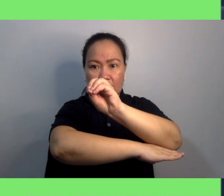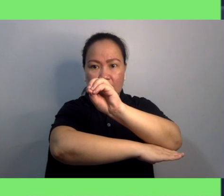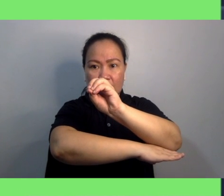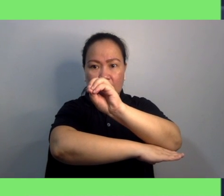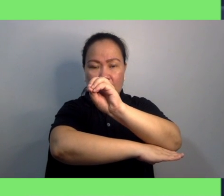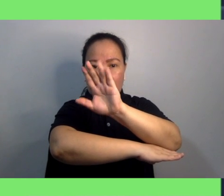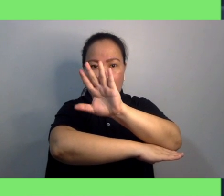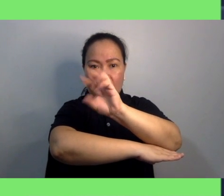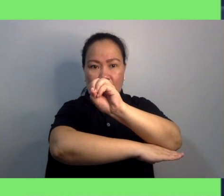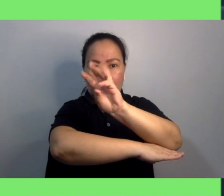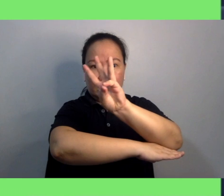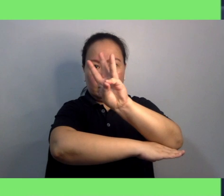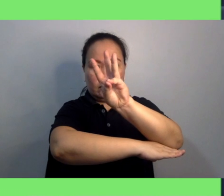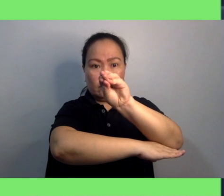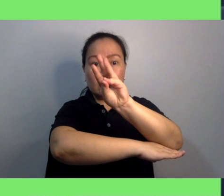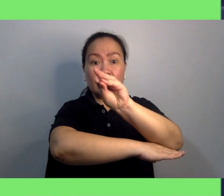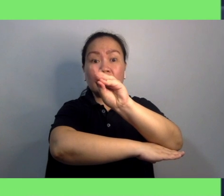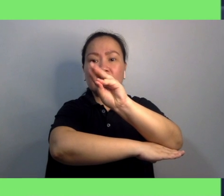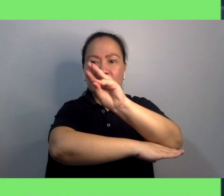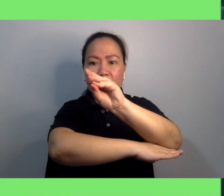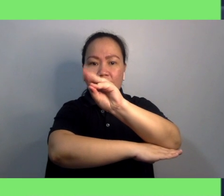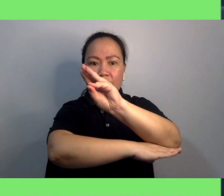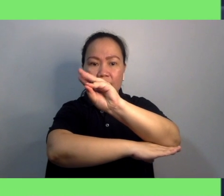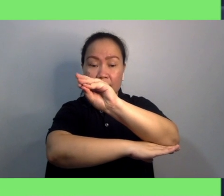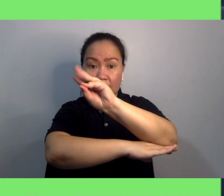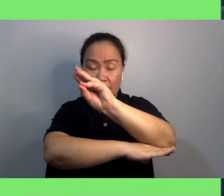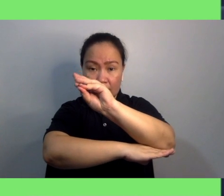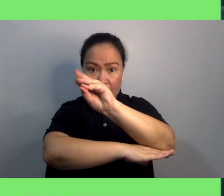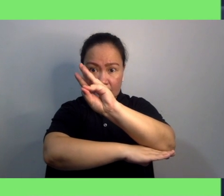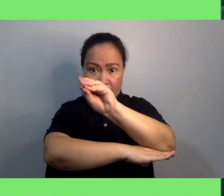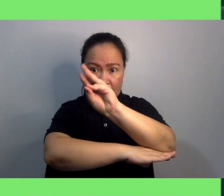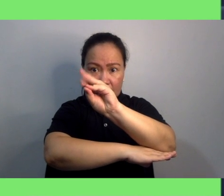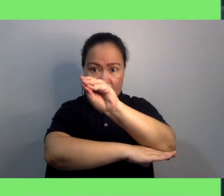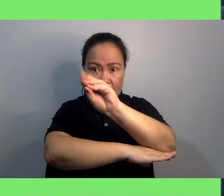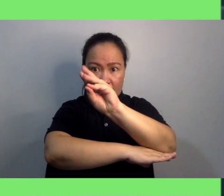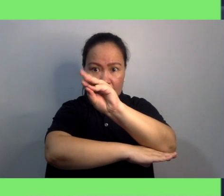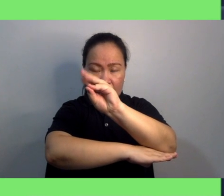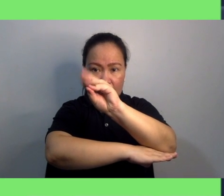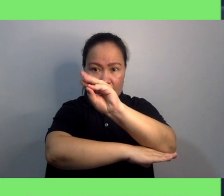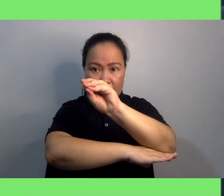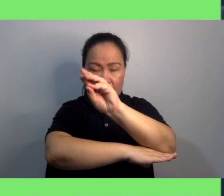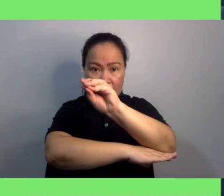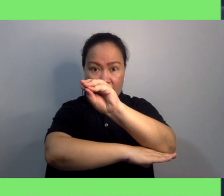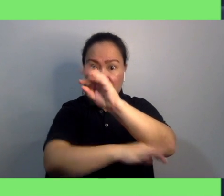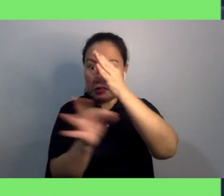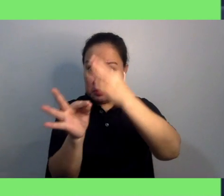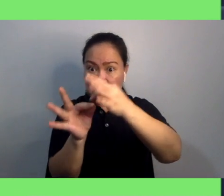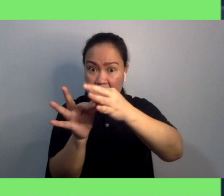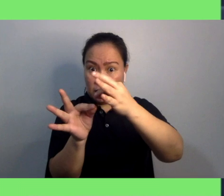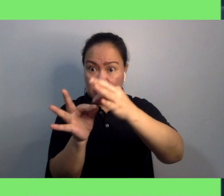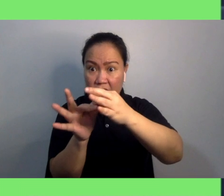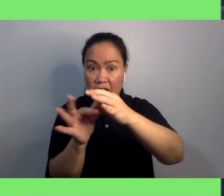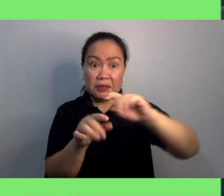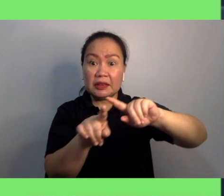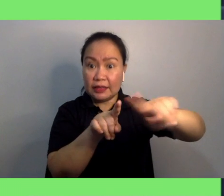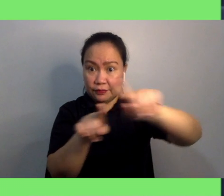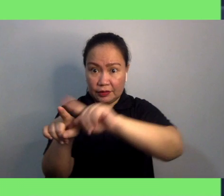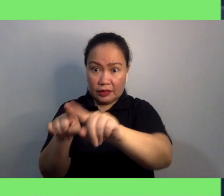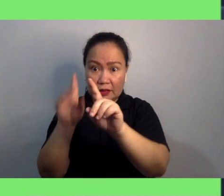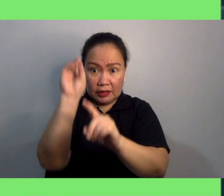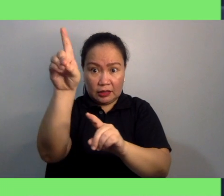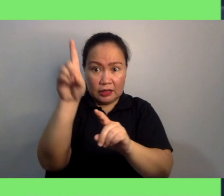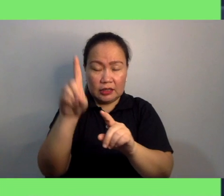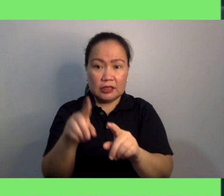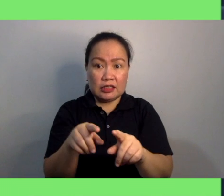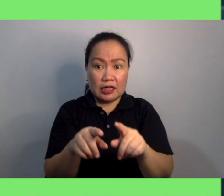is 60 degrees. So, as you can see, pareho sila ng tinapatan, pero magkaiba sila ng degrees.